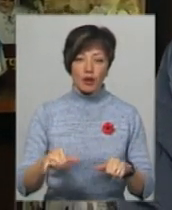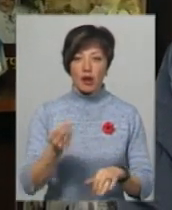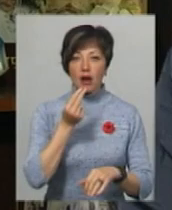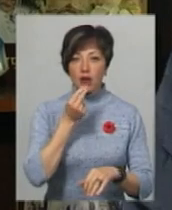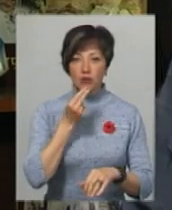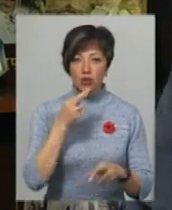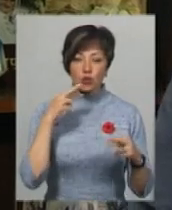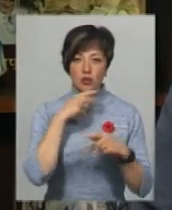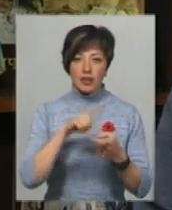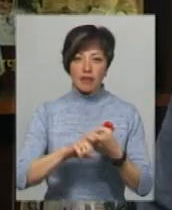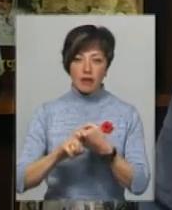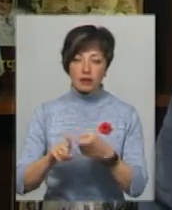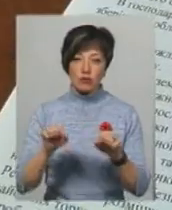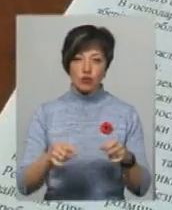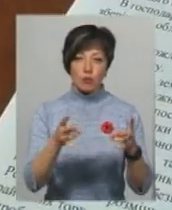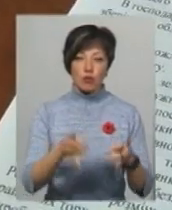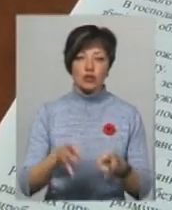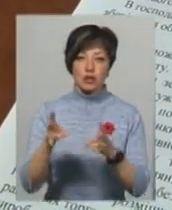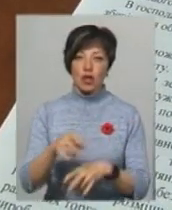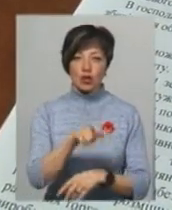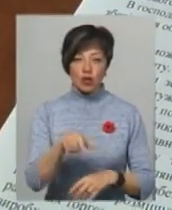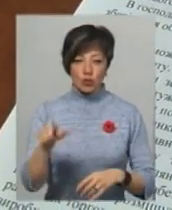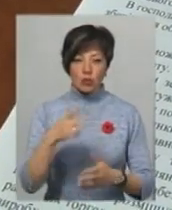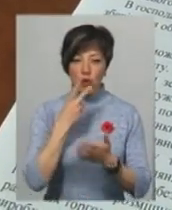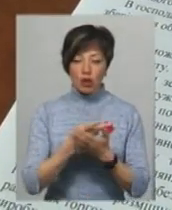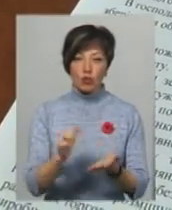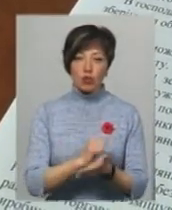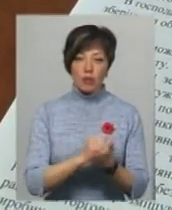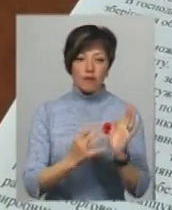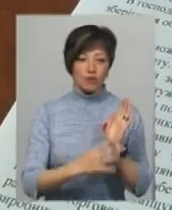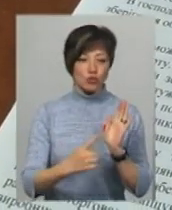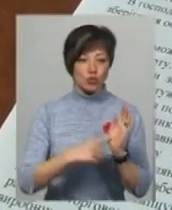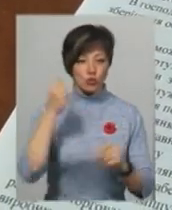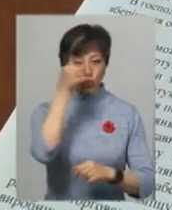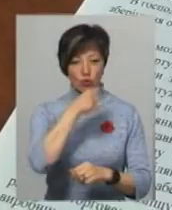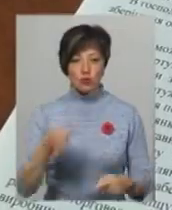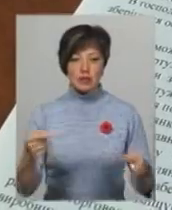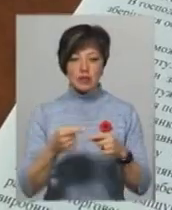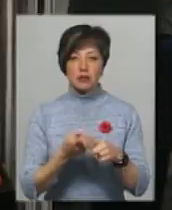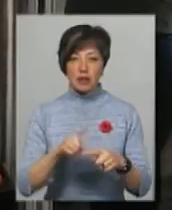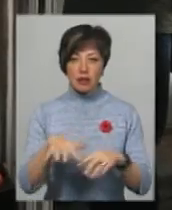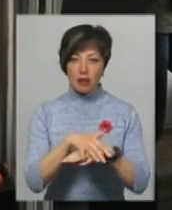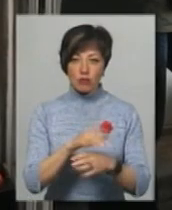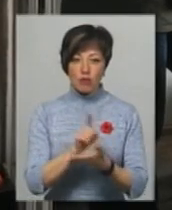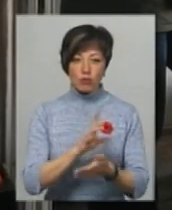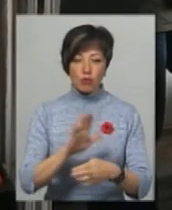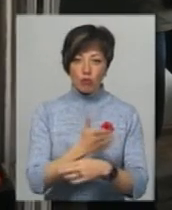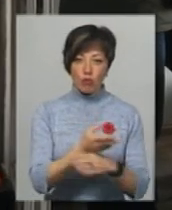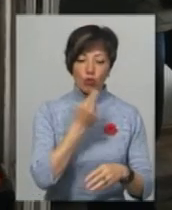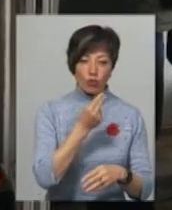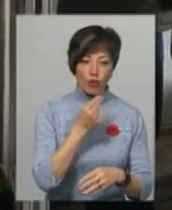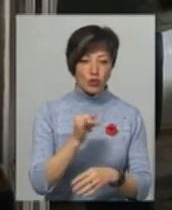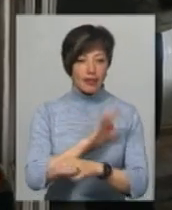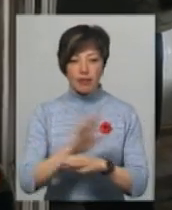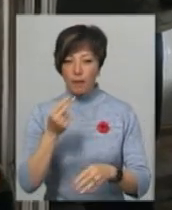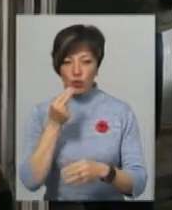Харчових токсикоінфекцій можуть пострадати люди. Віталій Лисак показує документ 96-го року. Згідно з ним, на ринку має бути поділ на продовольчу та